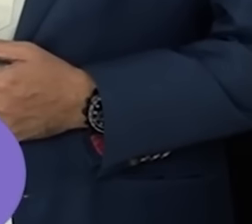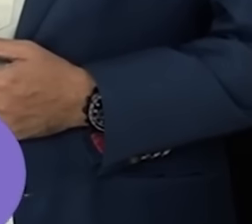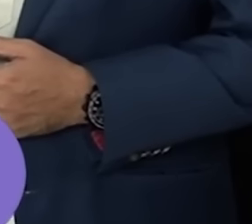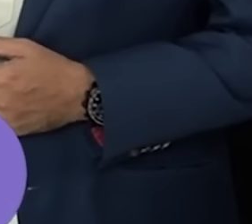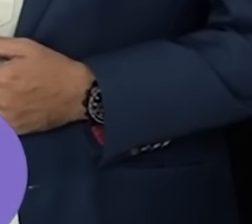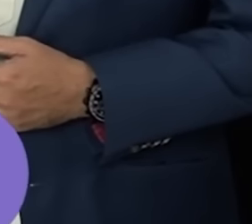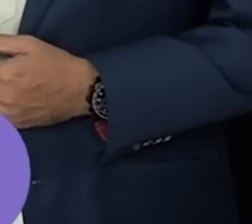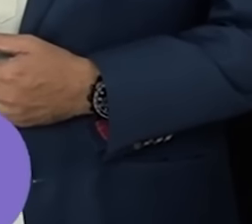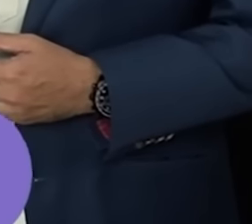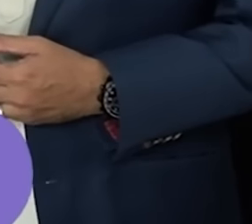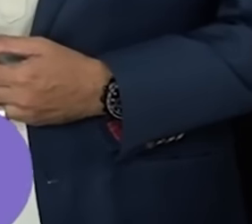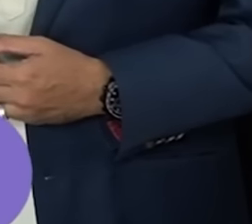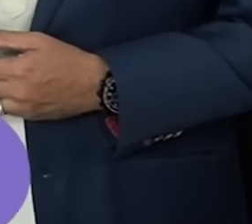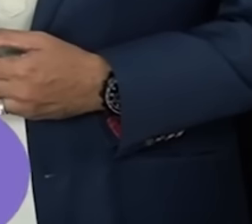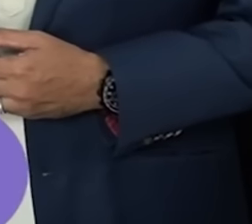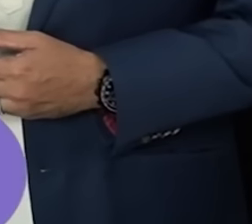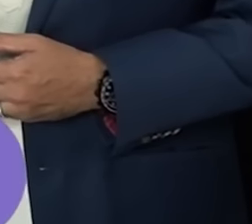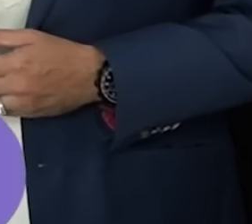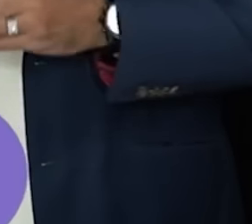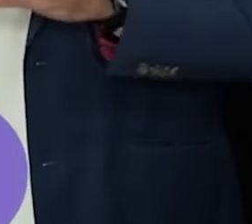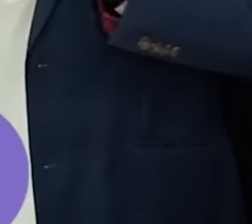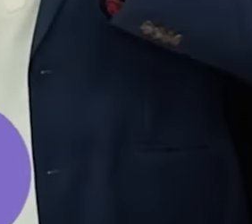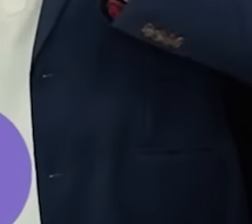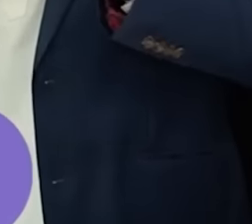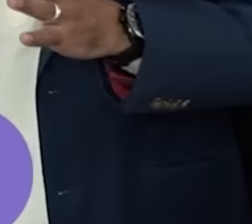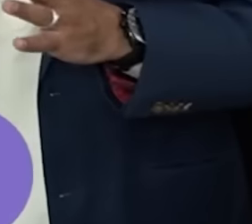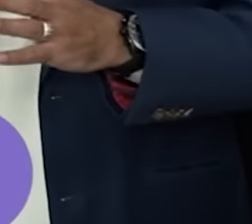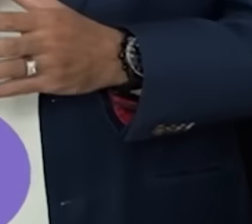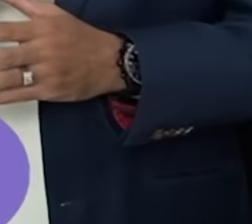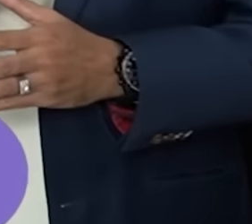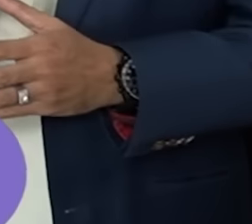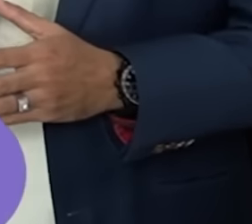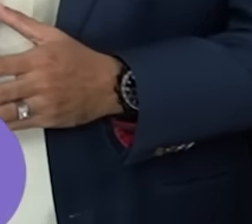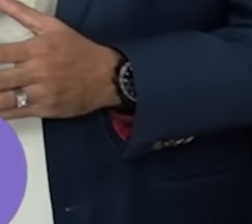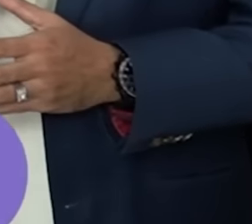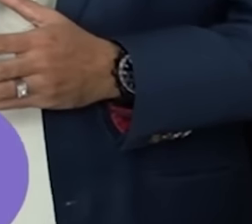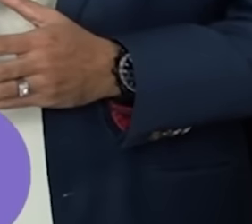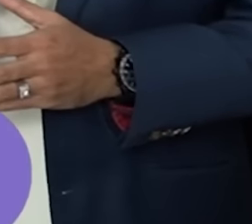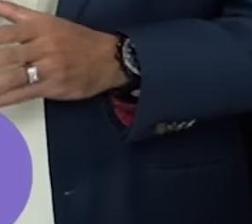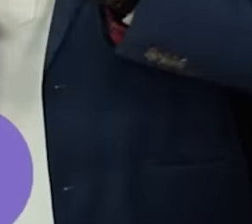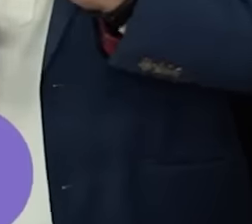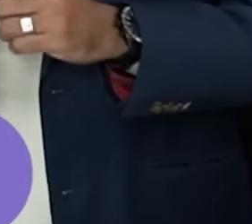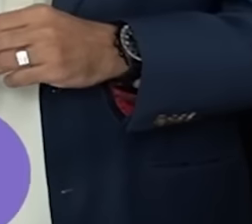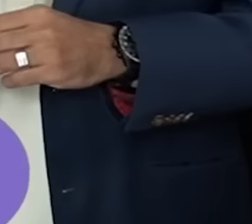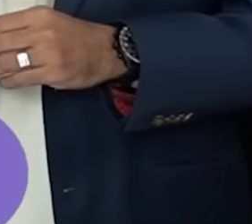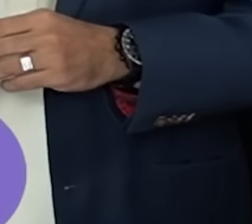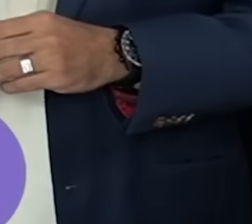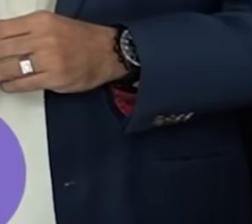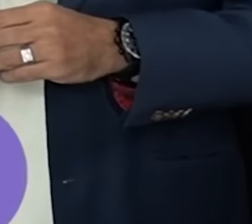Alquran dalam Alquran time setiap hari jam 12.30